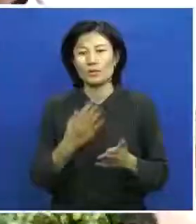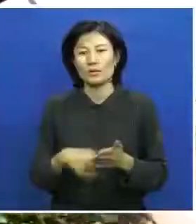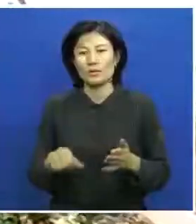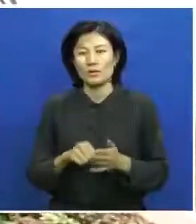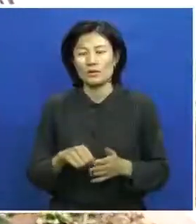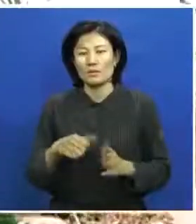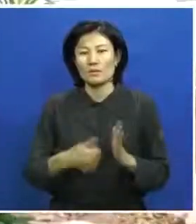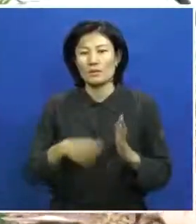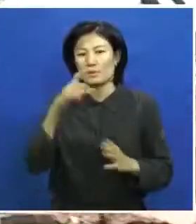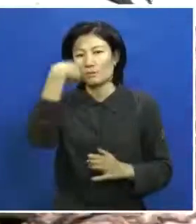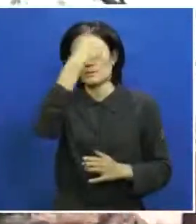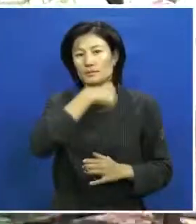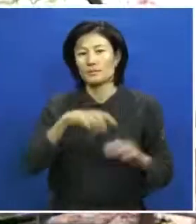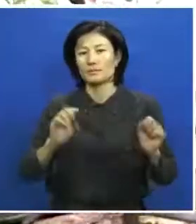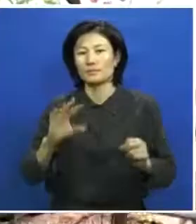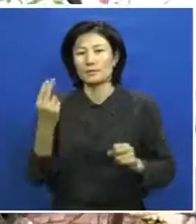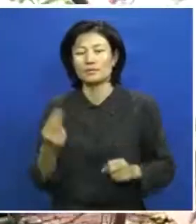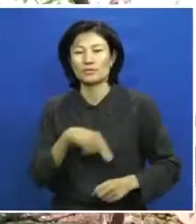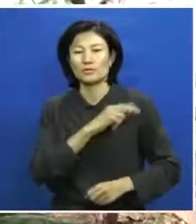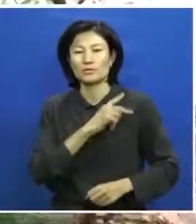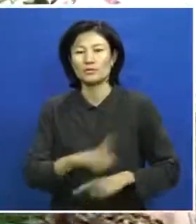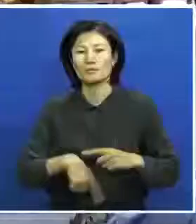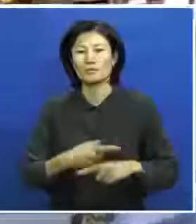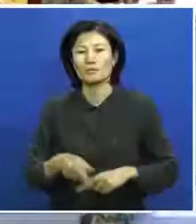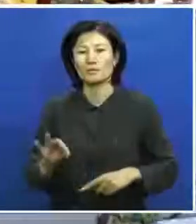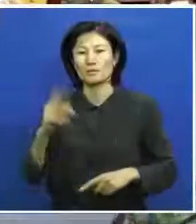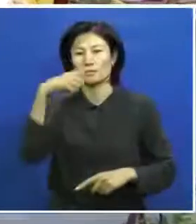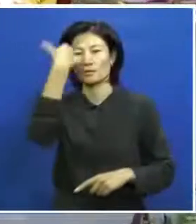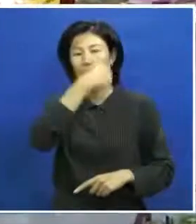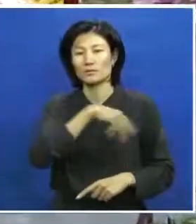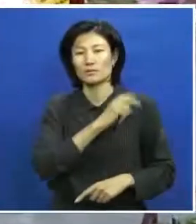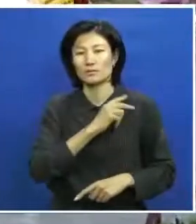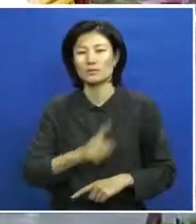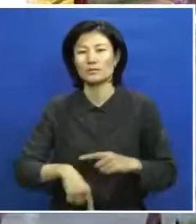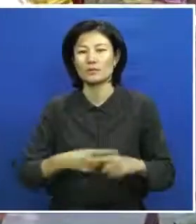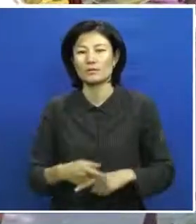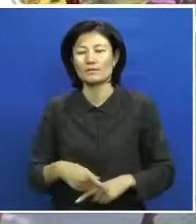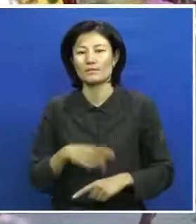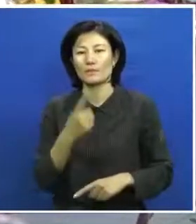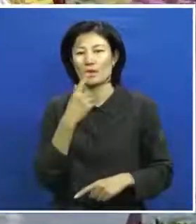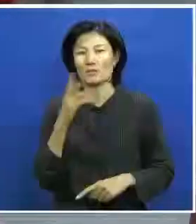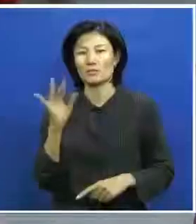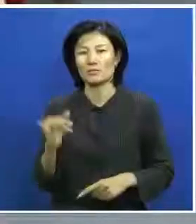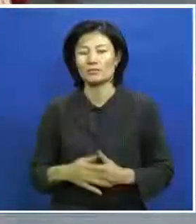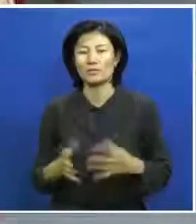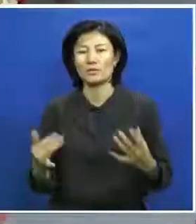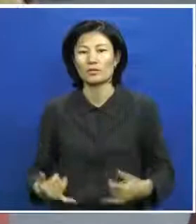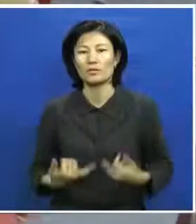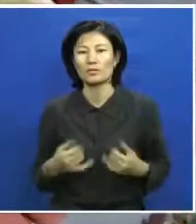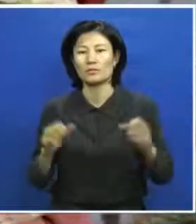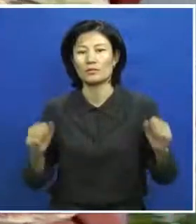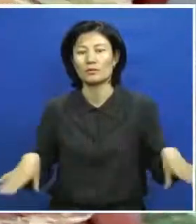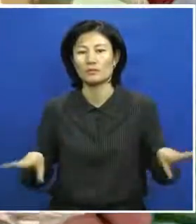1946-1960 жылдары зоотехник мамандығымен жұмыс істеген. Қария сол жылдардағы ерен еңбегінің арқасында еңбек қызыл ту және құрмет белгісі